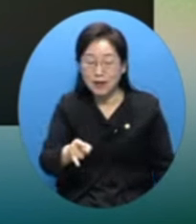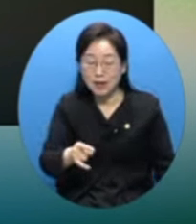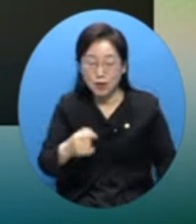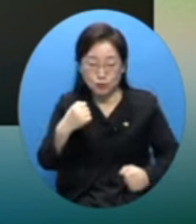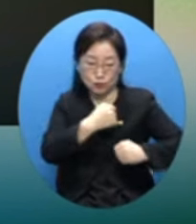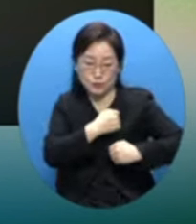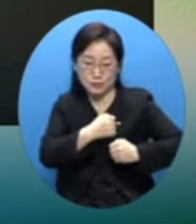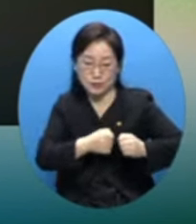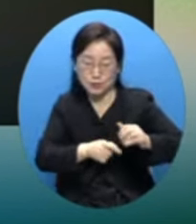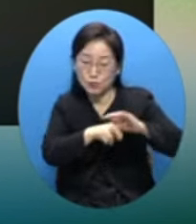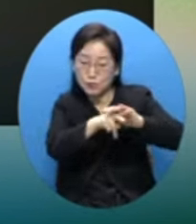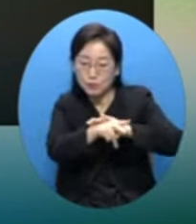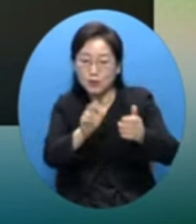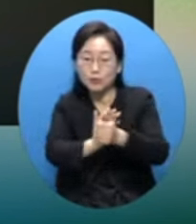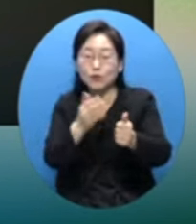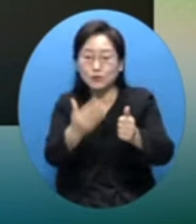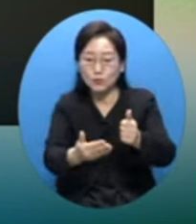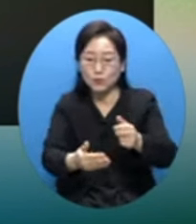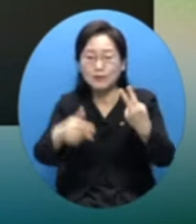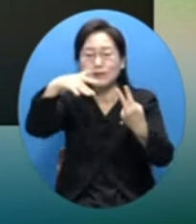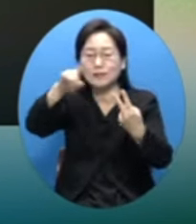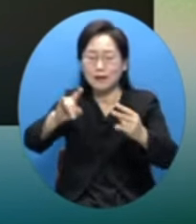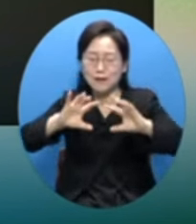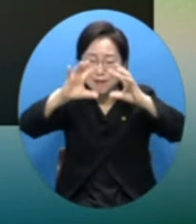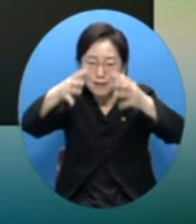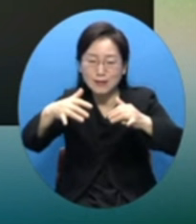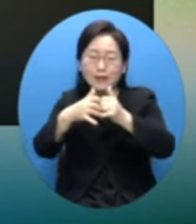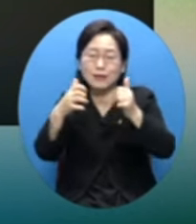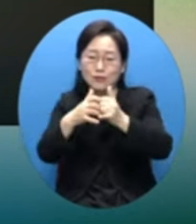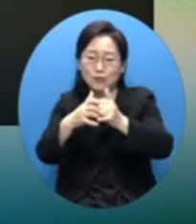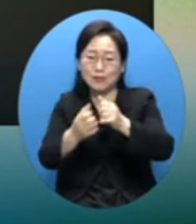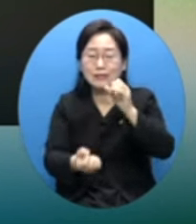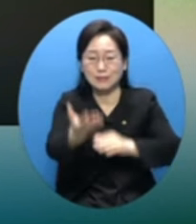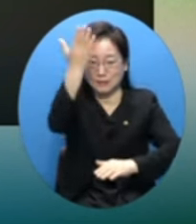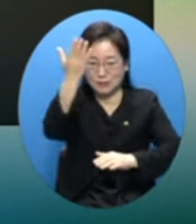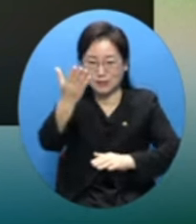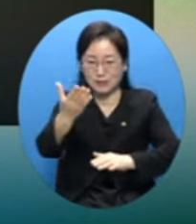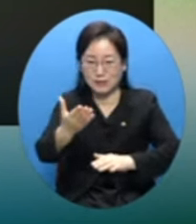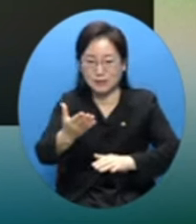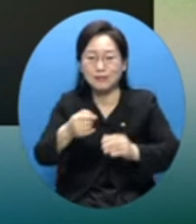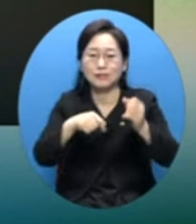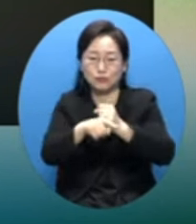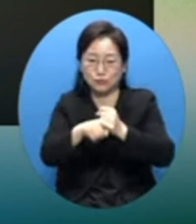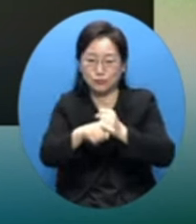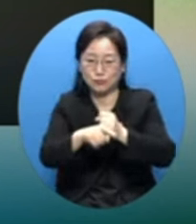2차 세계내 결정의 승리를 기여했다는 것을 상징적으로 보여준 표시였습니다.